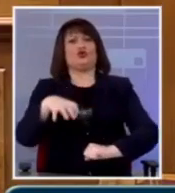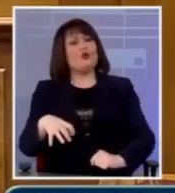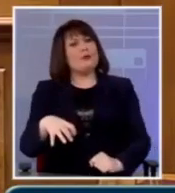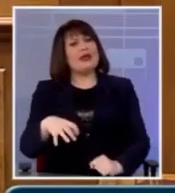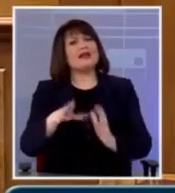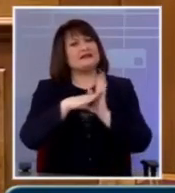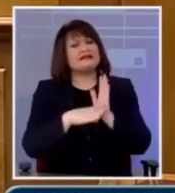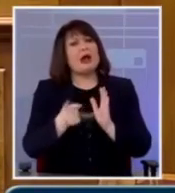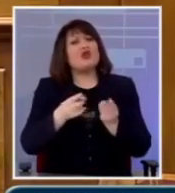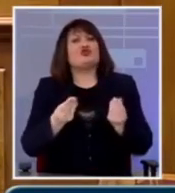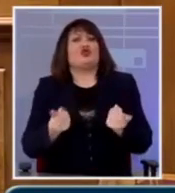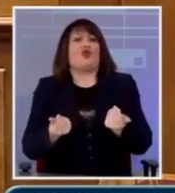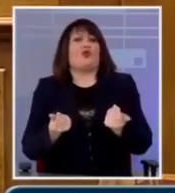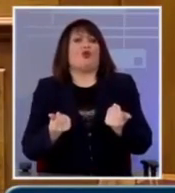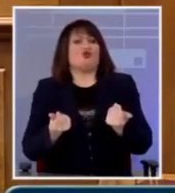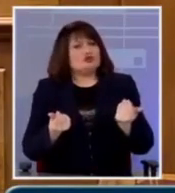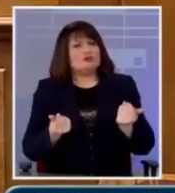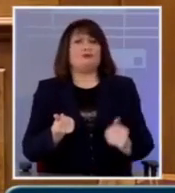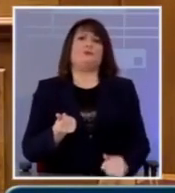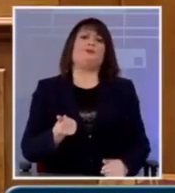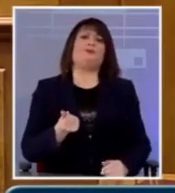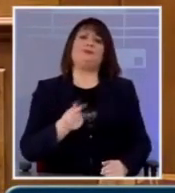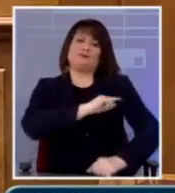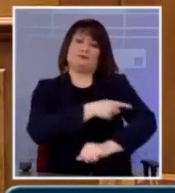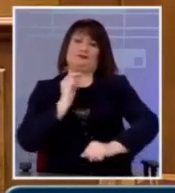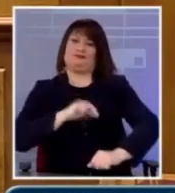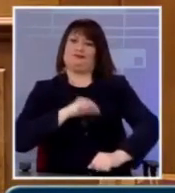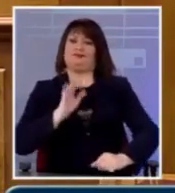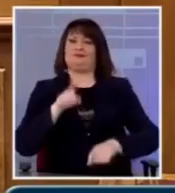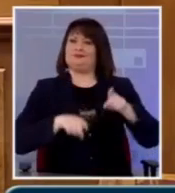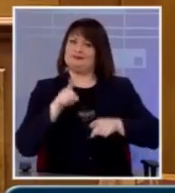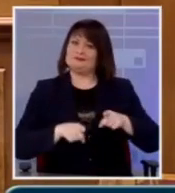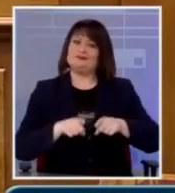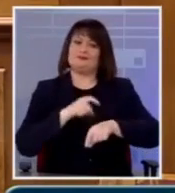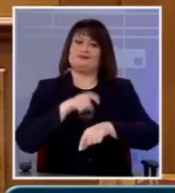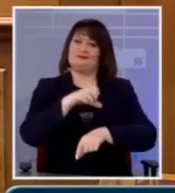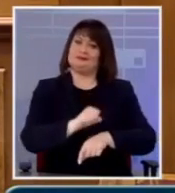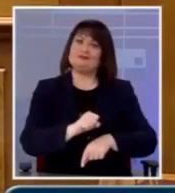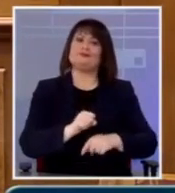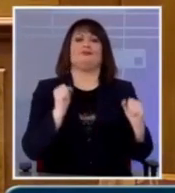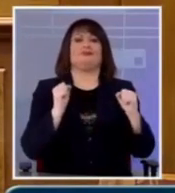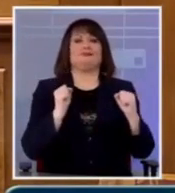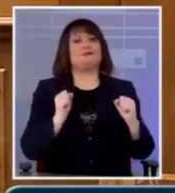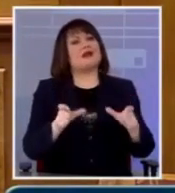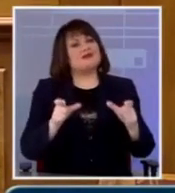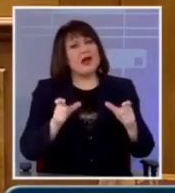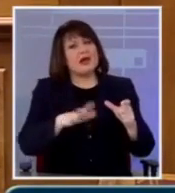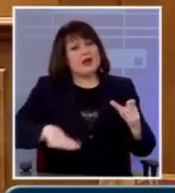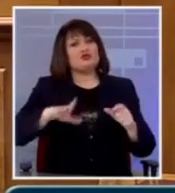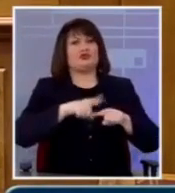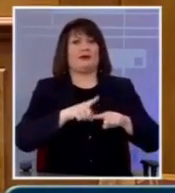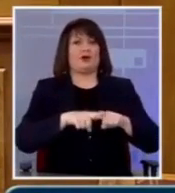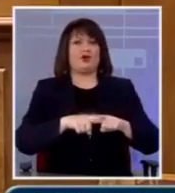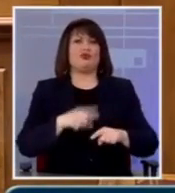του συστήματος και την εμπορευματοποίηση της ιατρικής, ενισχύει την πρόληψη και η υγειονομική ασφάλεια της κοινωνίας και της χώρας,